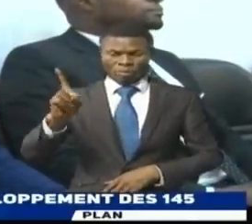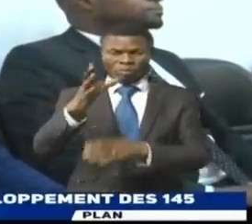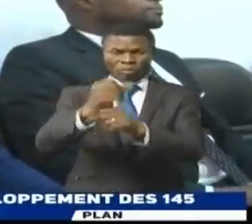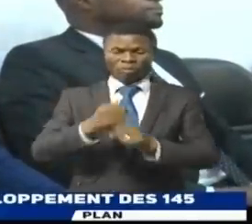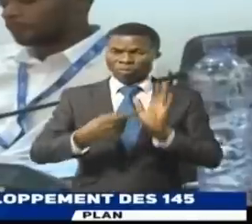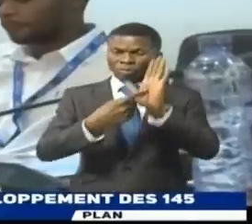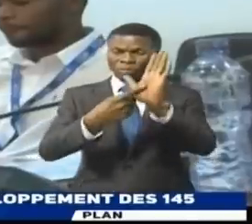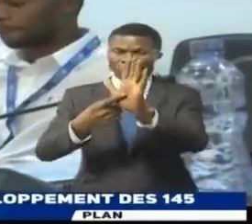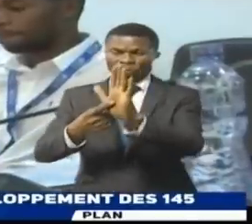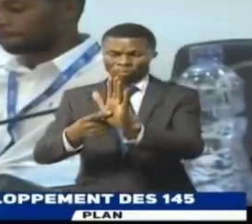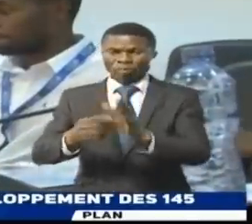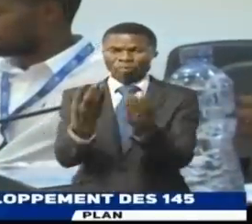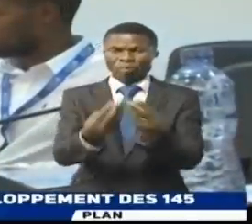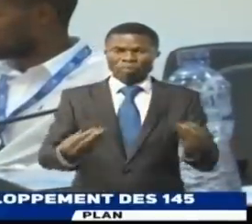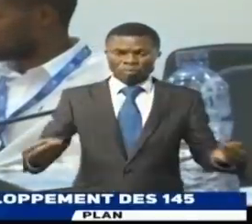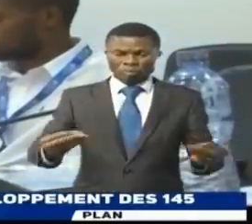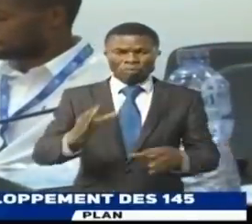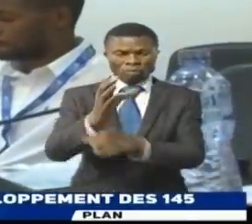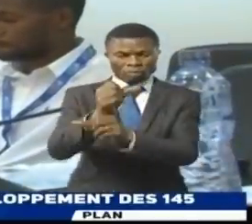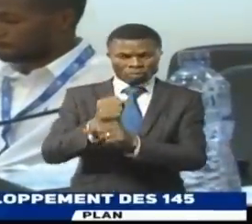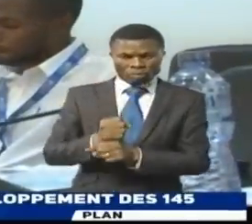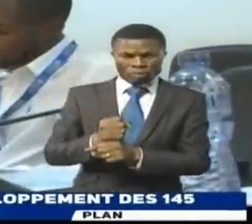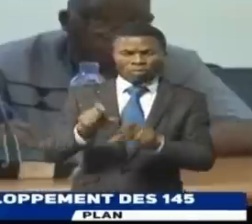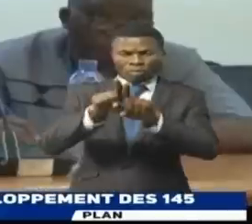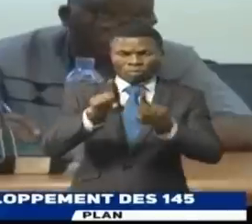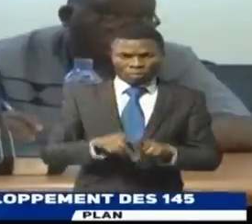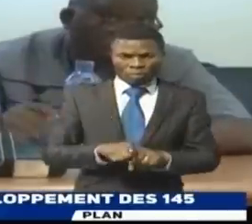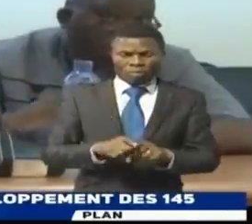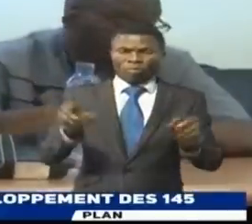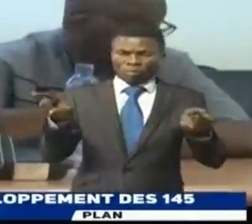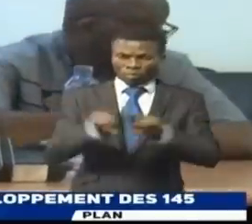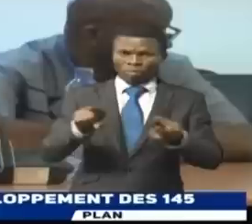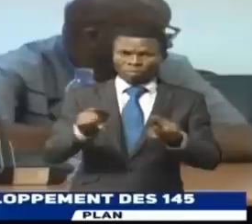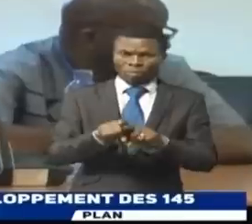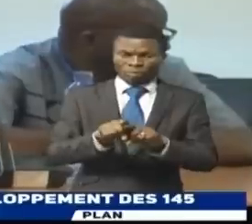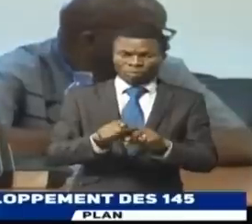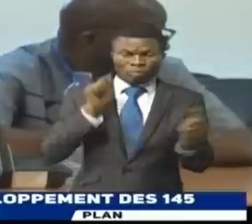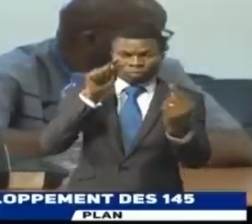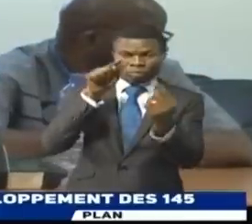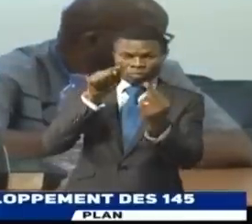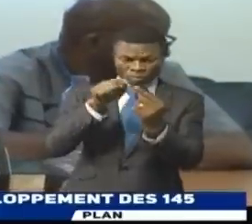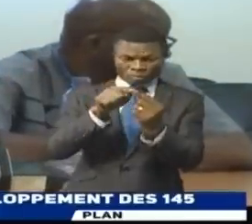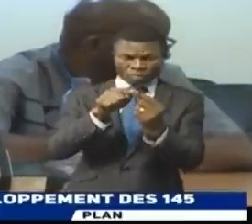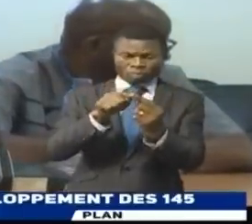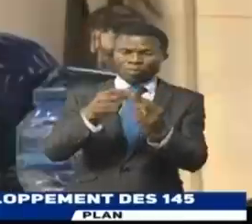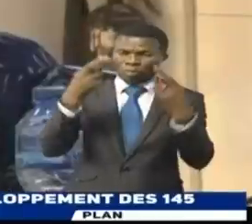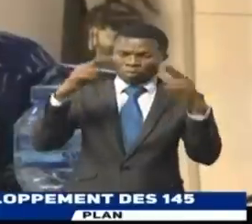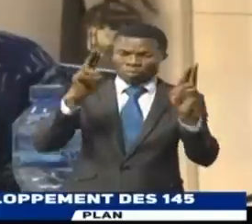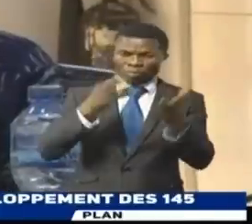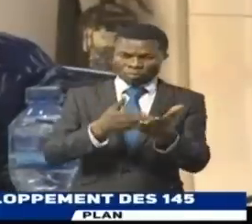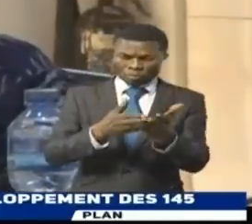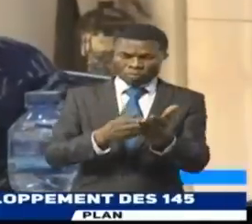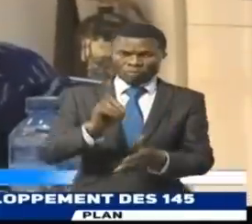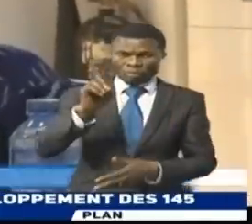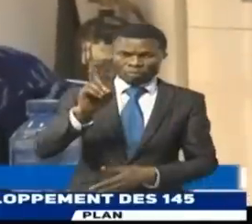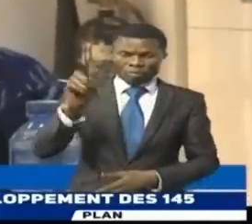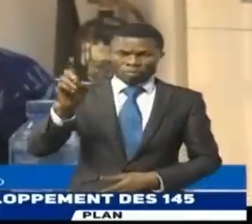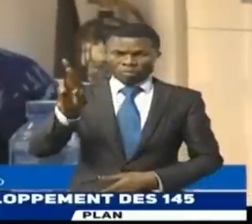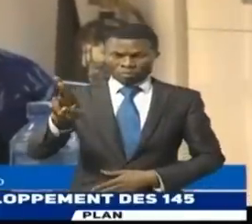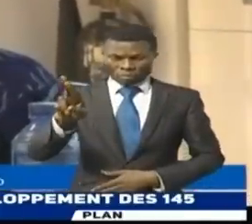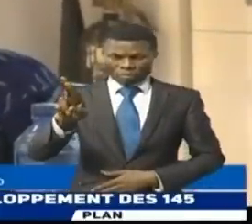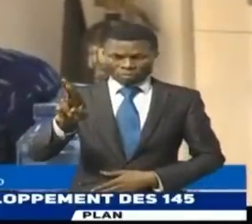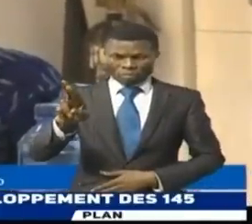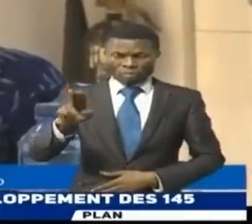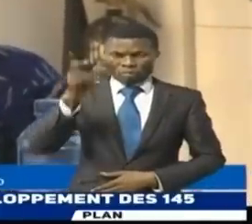la validation des résultats obtenus et c'est conformément aux objectifs à atteindre. Le PEDEL 145 territoires